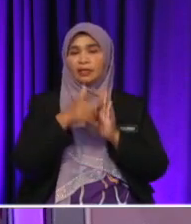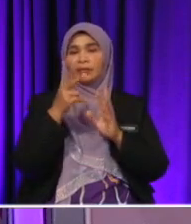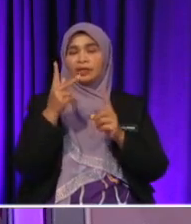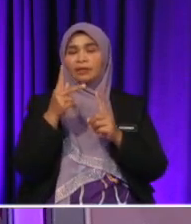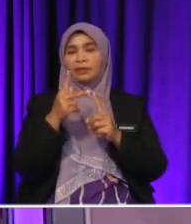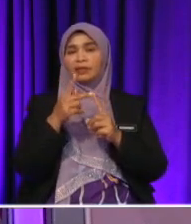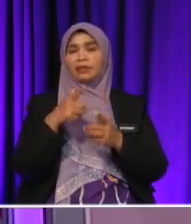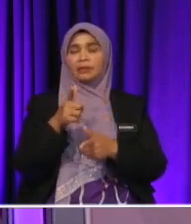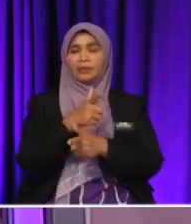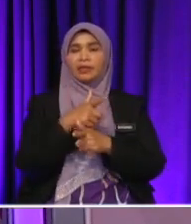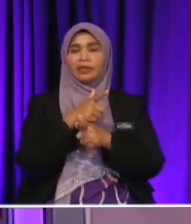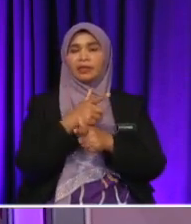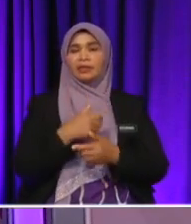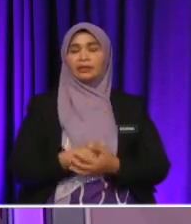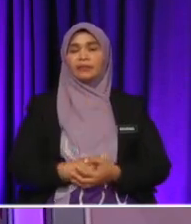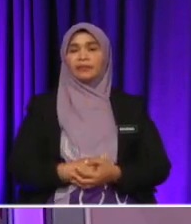perlindungan